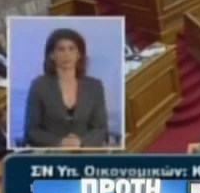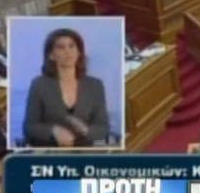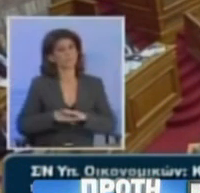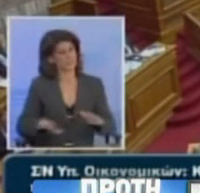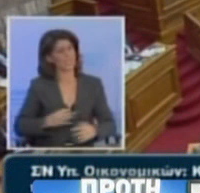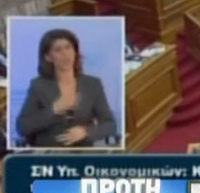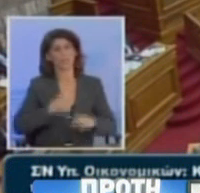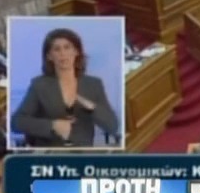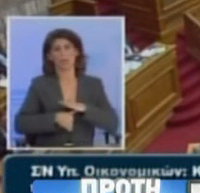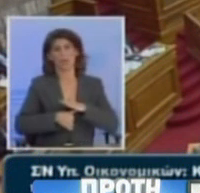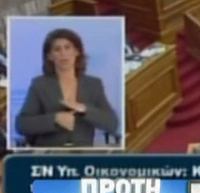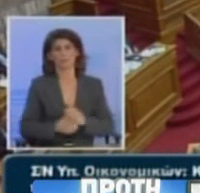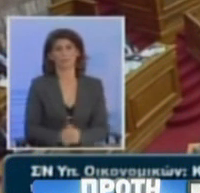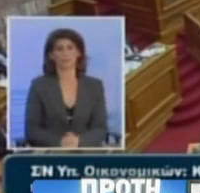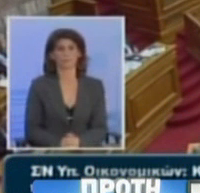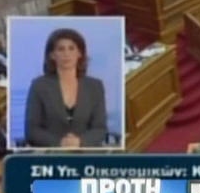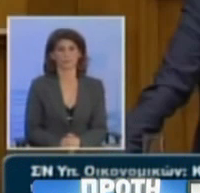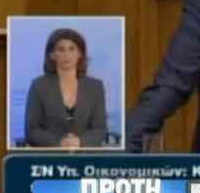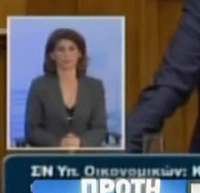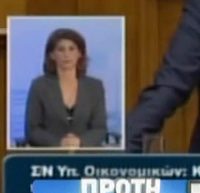Κλείνω, κύριε Πρόεδρε.